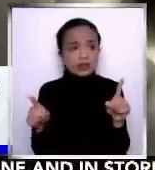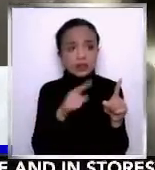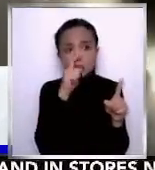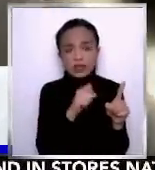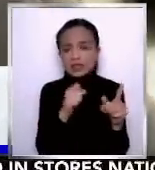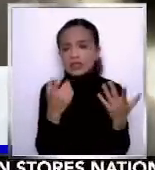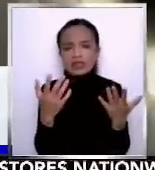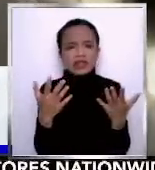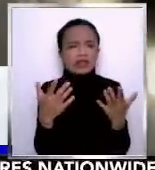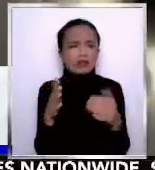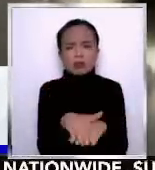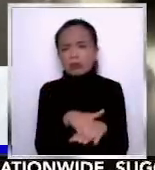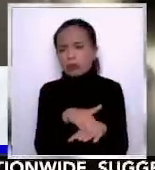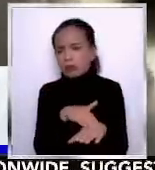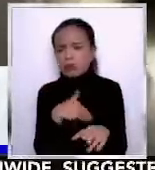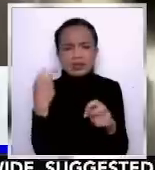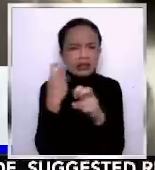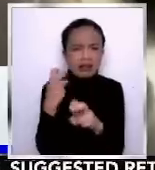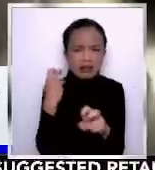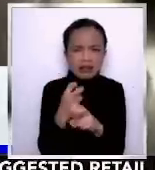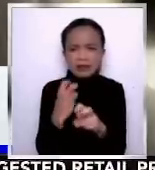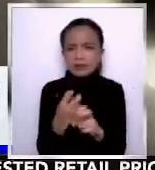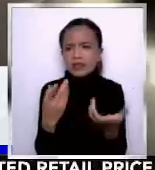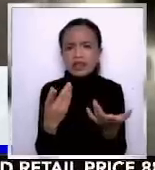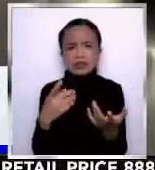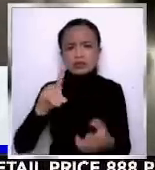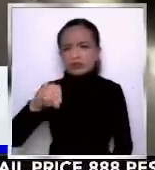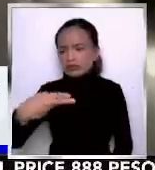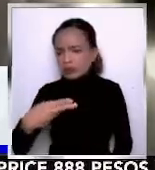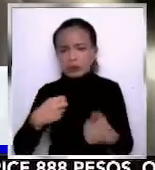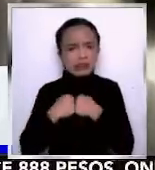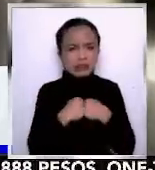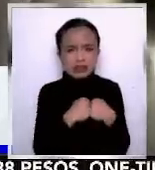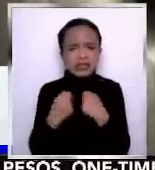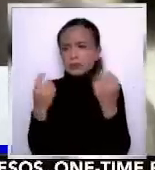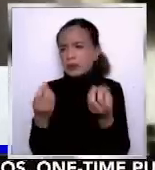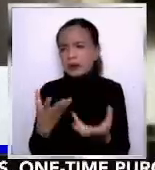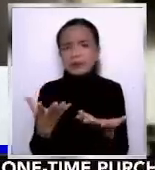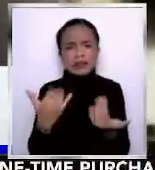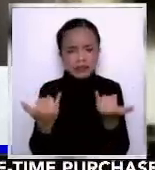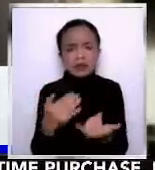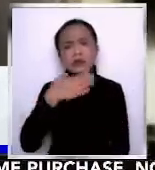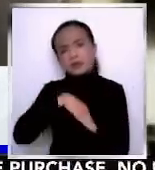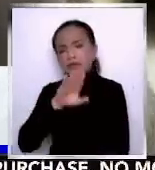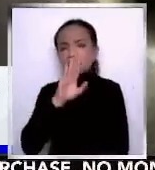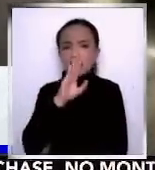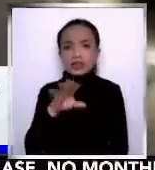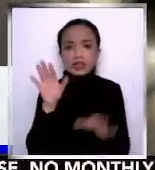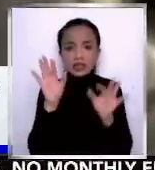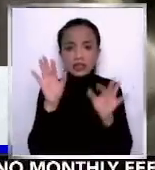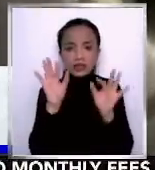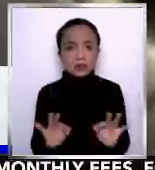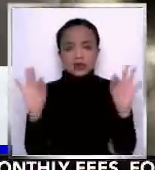galaw nila at nahihirapan na rin ang DOH. So maraming na frustrate ngayon dito sa atin. At importante natin, at nakita